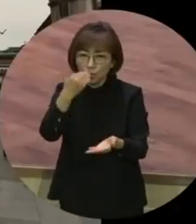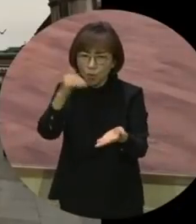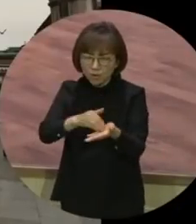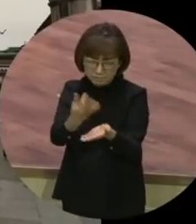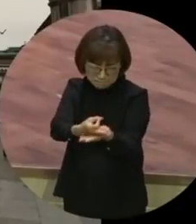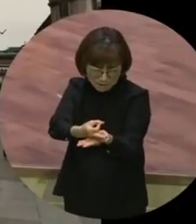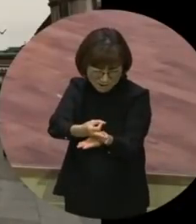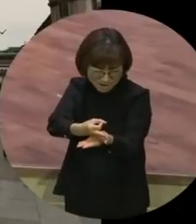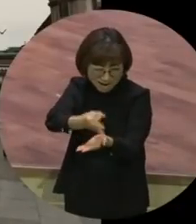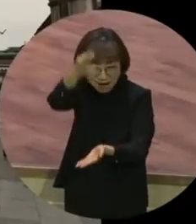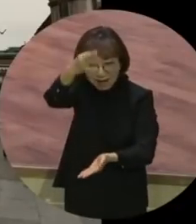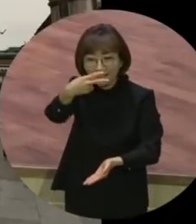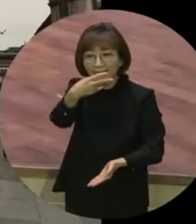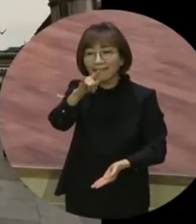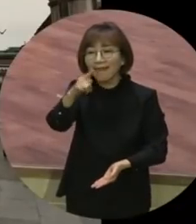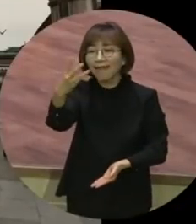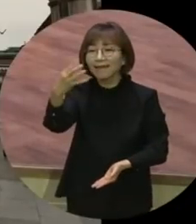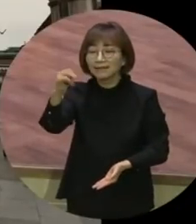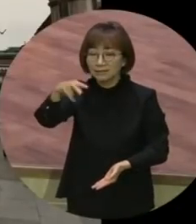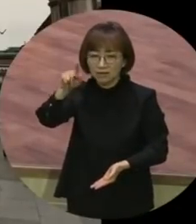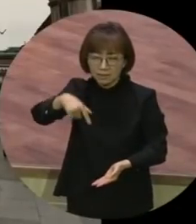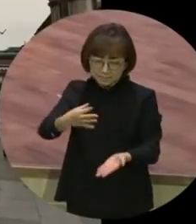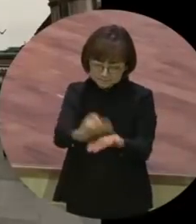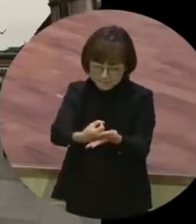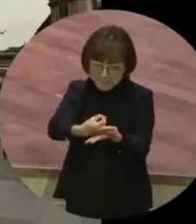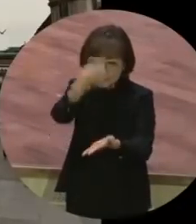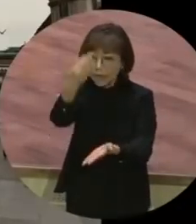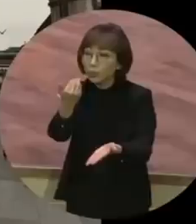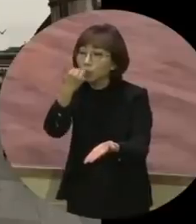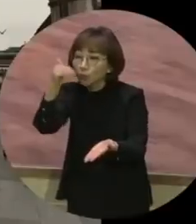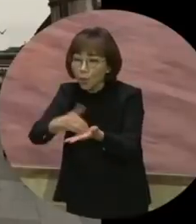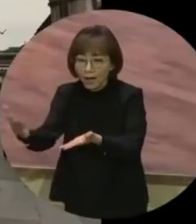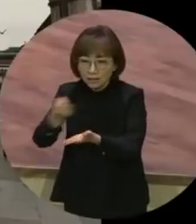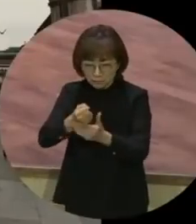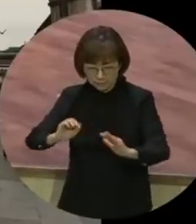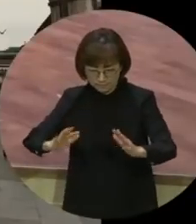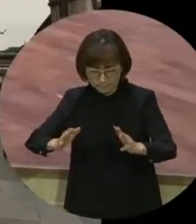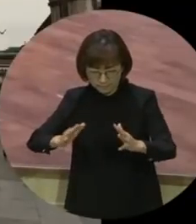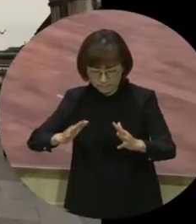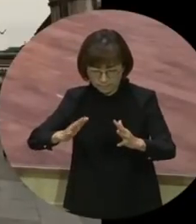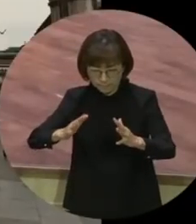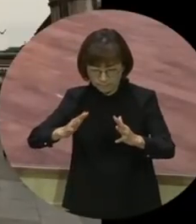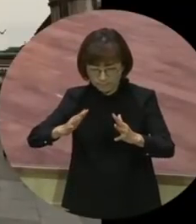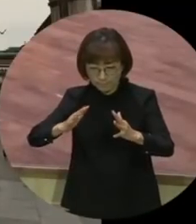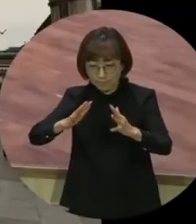대리석도 최고급 대리석이요. 저걸 500년 동안 지었는데요.